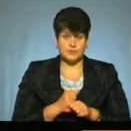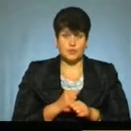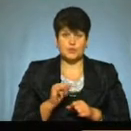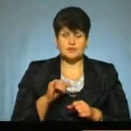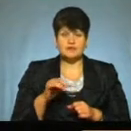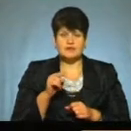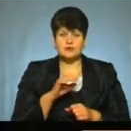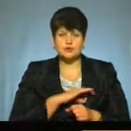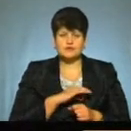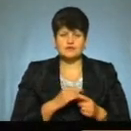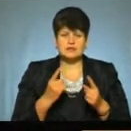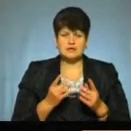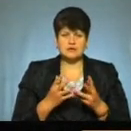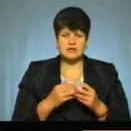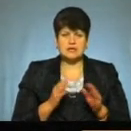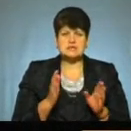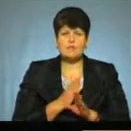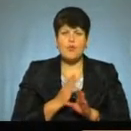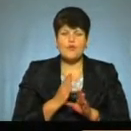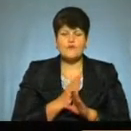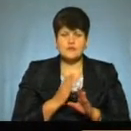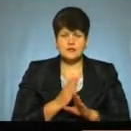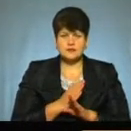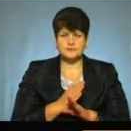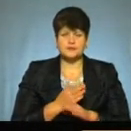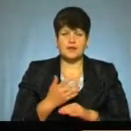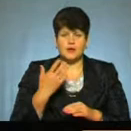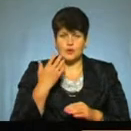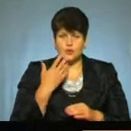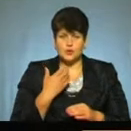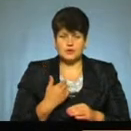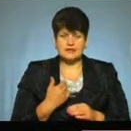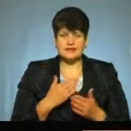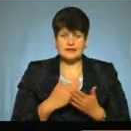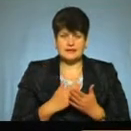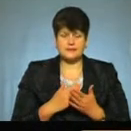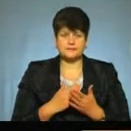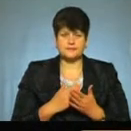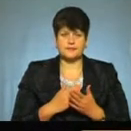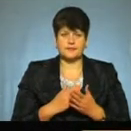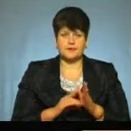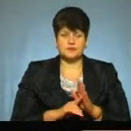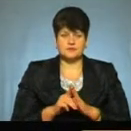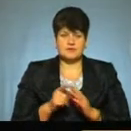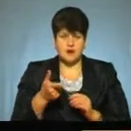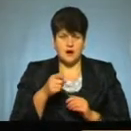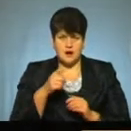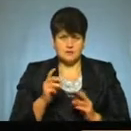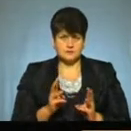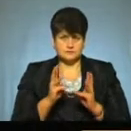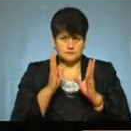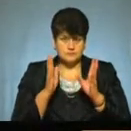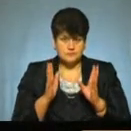вони споживають велику кількість повітря, тому що коли йде реакція горіння газу, ну, це, ви знаєте,